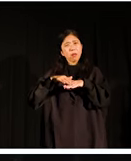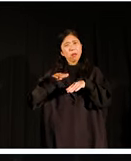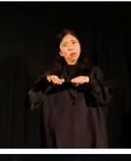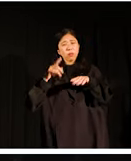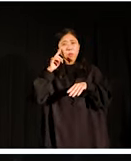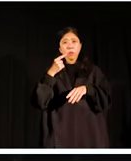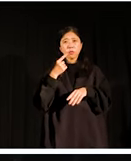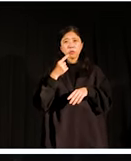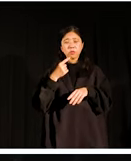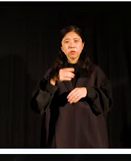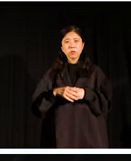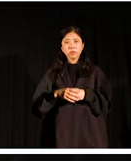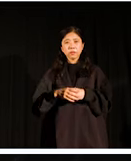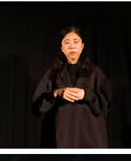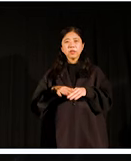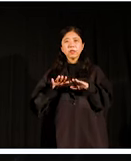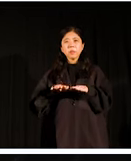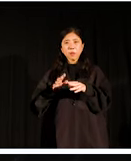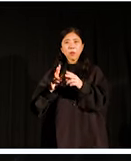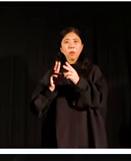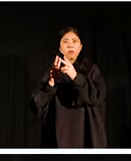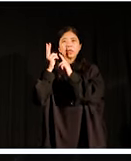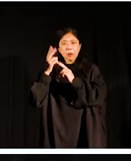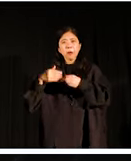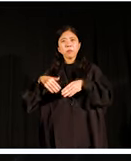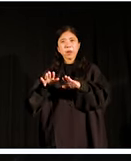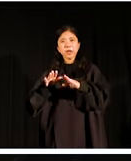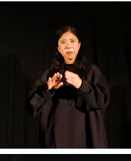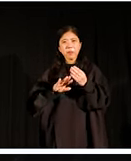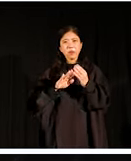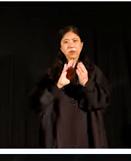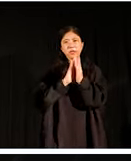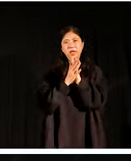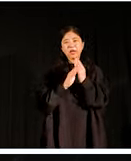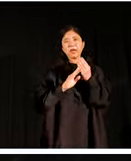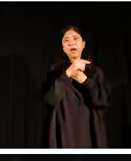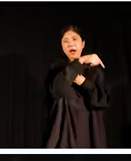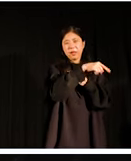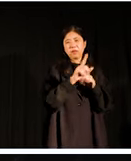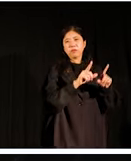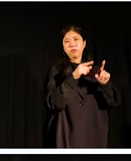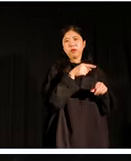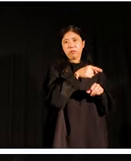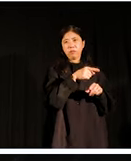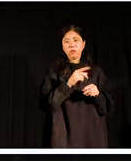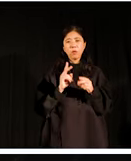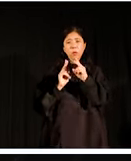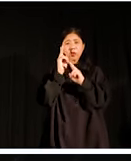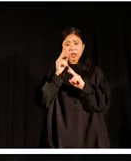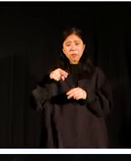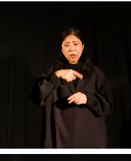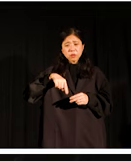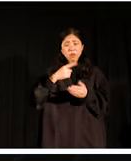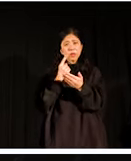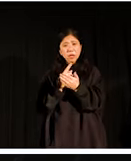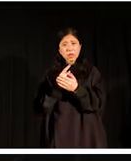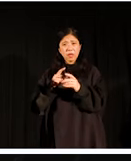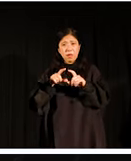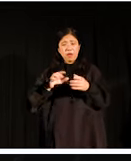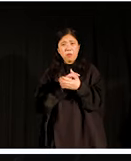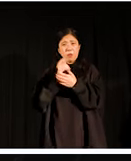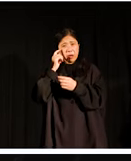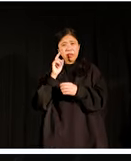出身で県外に今住んでらっしゃるということなんですね沖縄の人たちだけが平和を願うのではなくより多くの人に自分事と